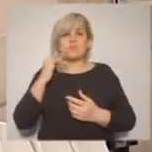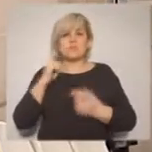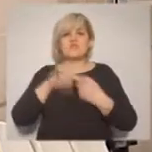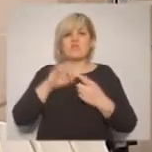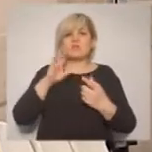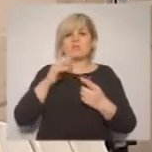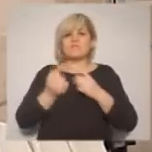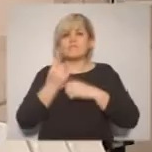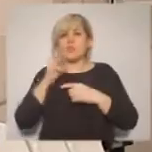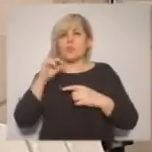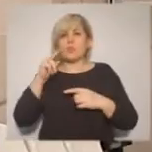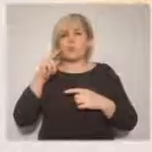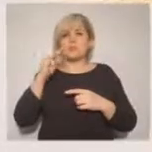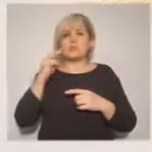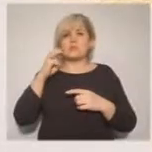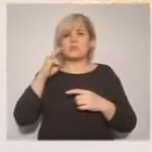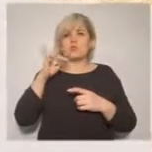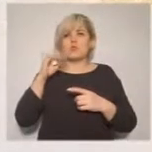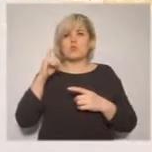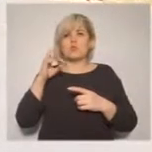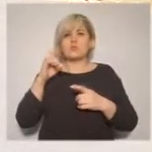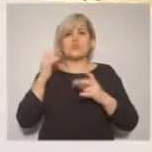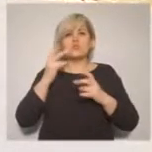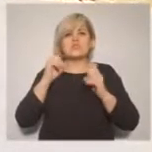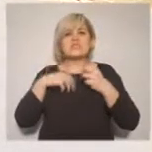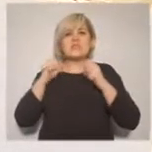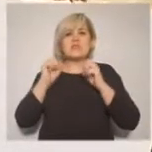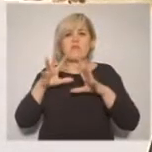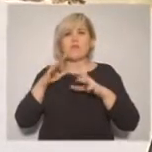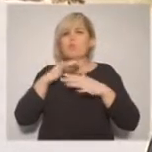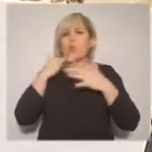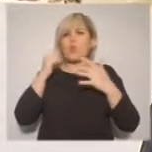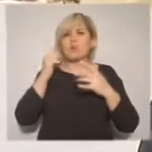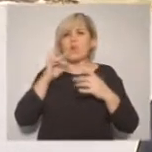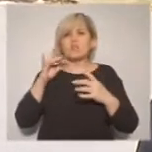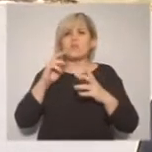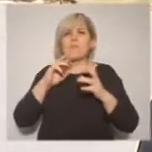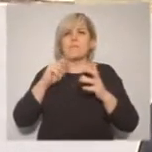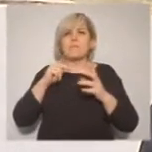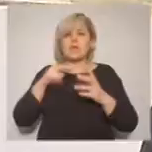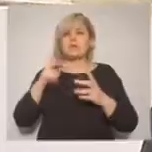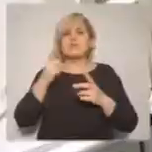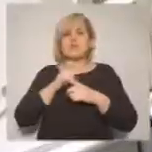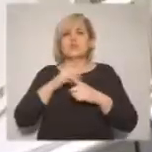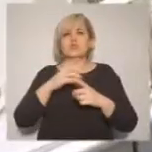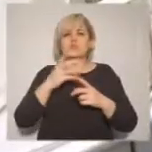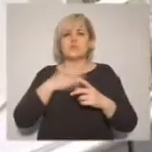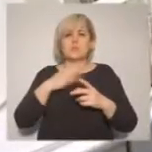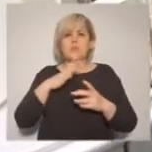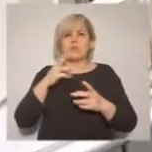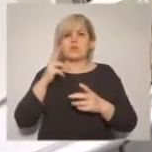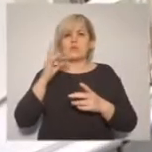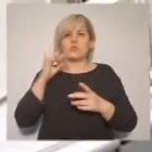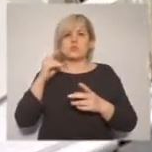с выявлением эпистархоза. Нужно сдавать море анализов, проходить не очень приятные процедуры. Можно